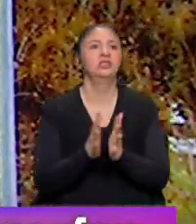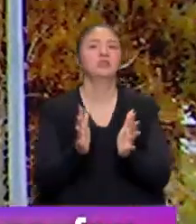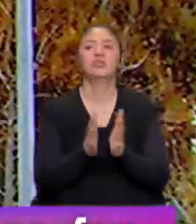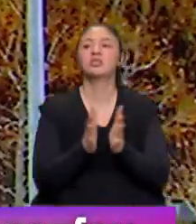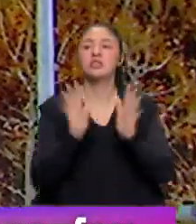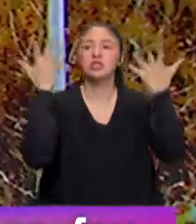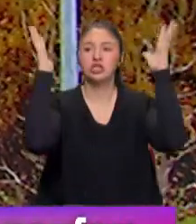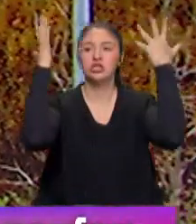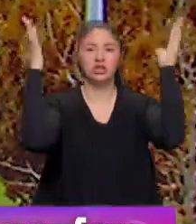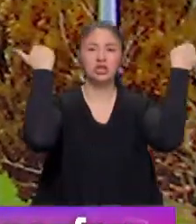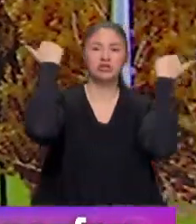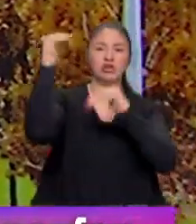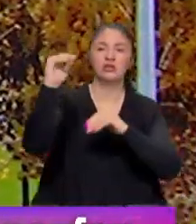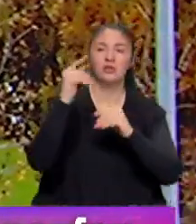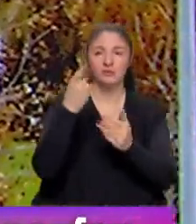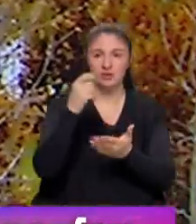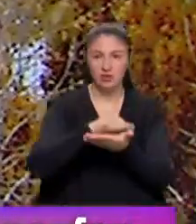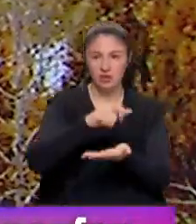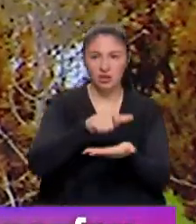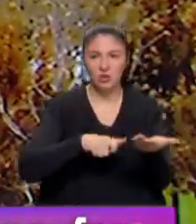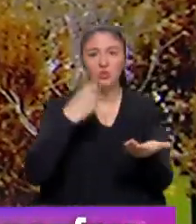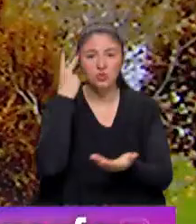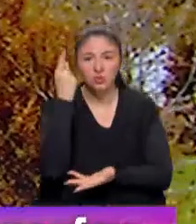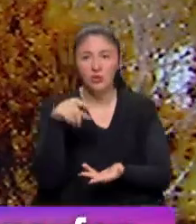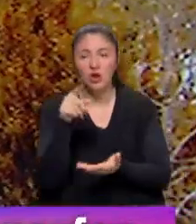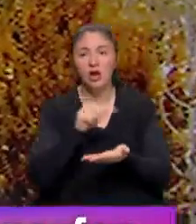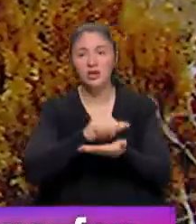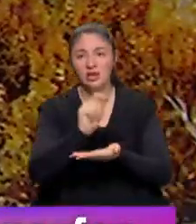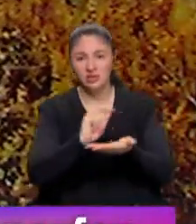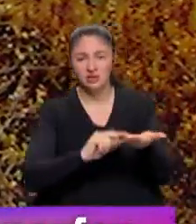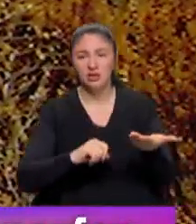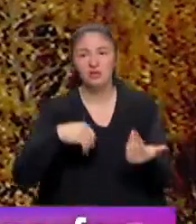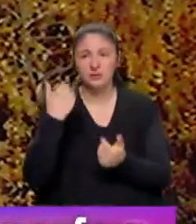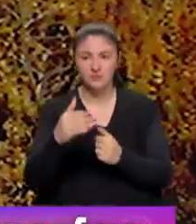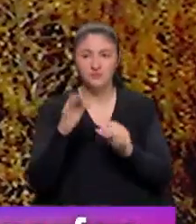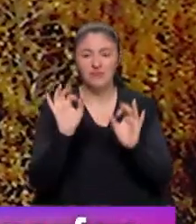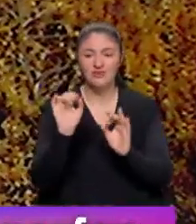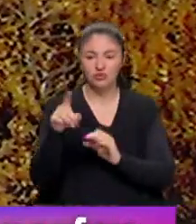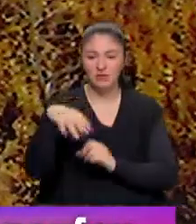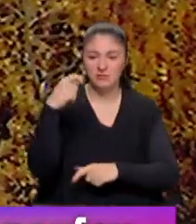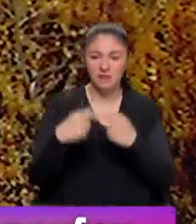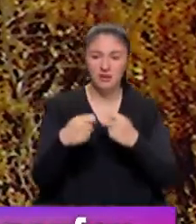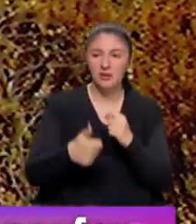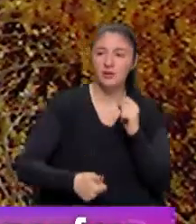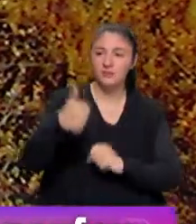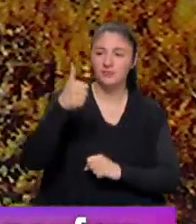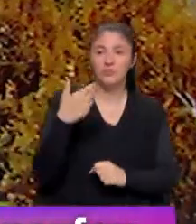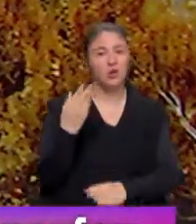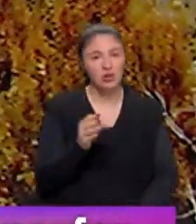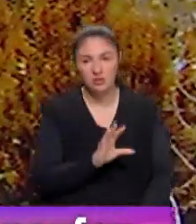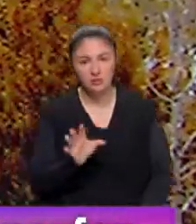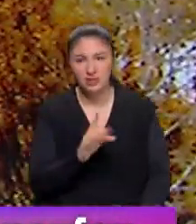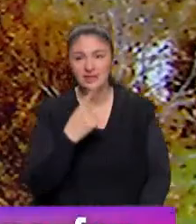nasıl desteklemişlerdi? Bir köşe yazısı unutuluyor bunlar. O köşe yazısından sonra mevcut Merkez Bankası Başkanı, ya